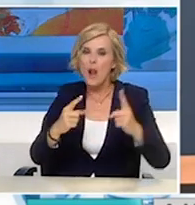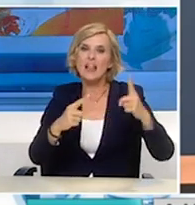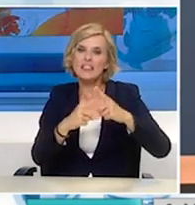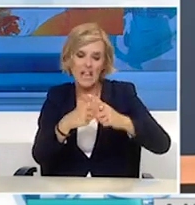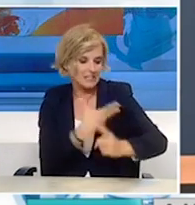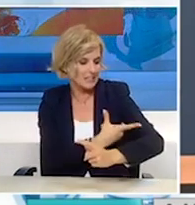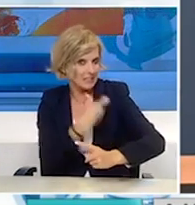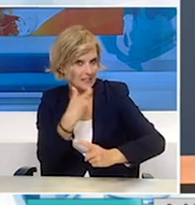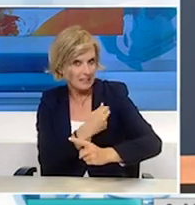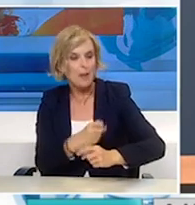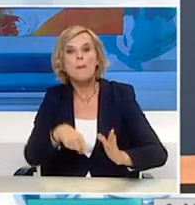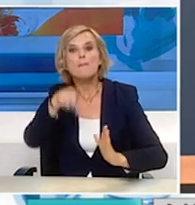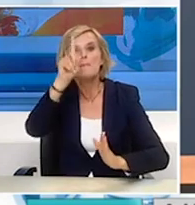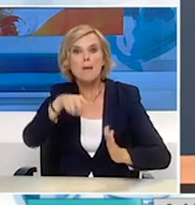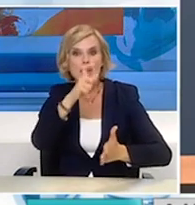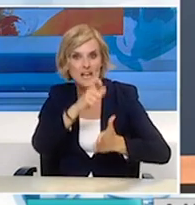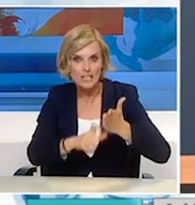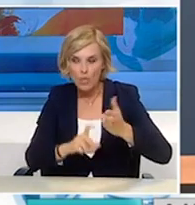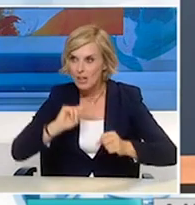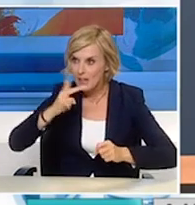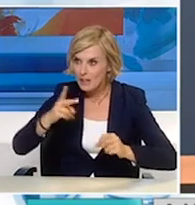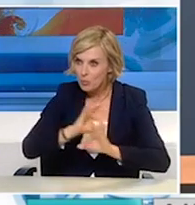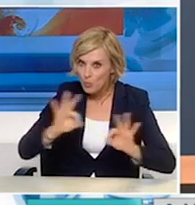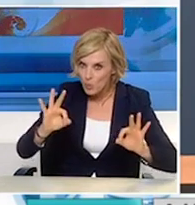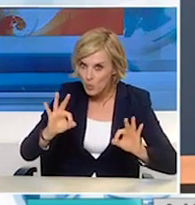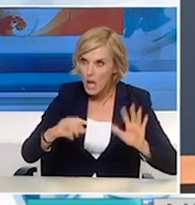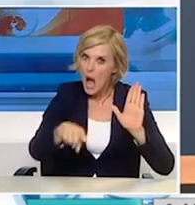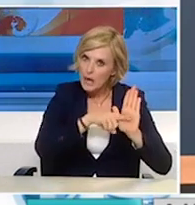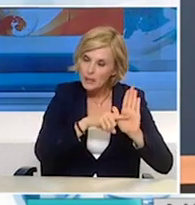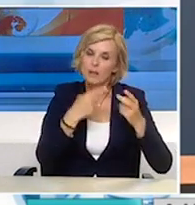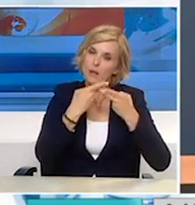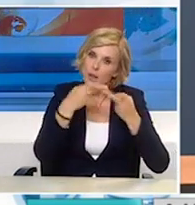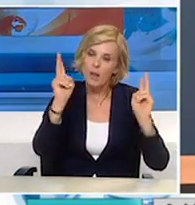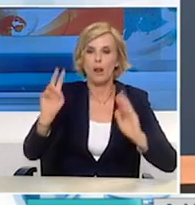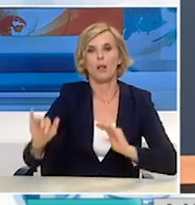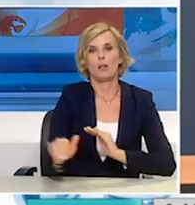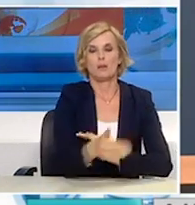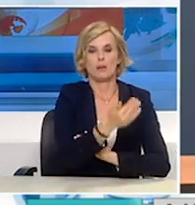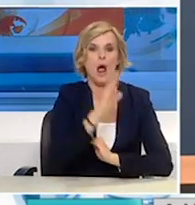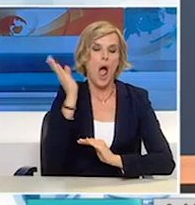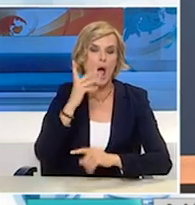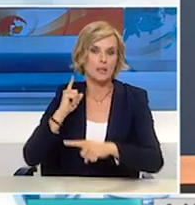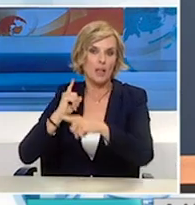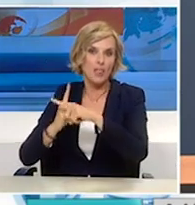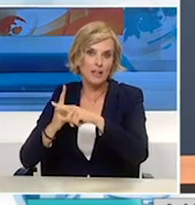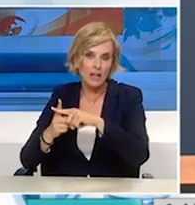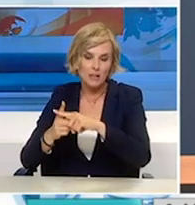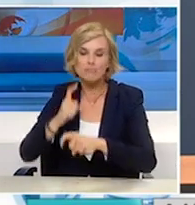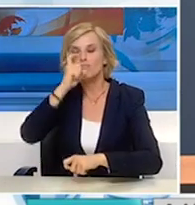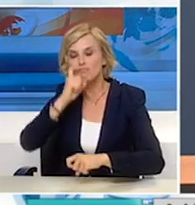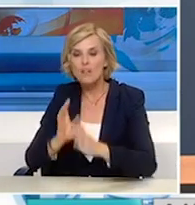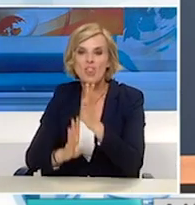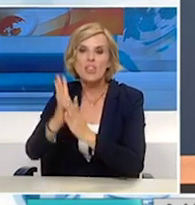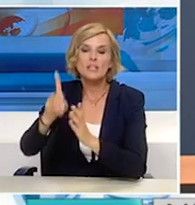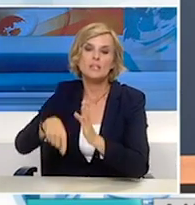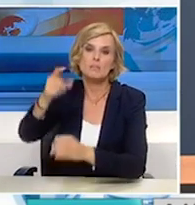ξενοδοχείο της πρωτεύουσας, μέχρι να τους ανακοινωθεί το αποτέλεσμα του τεστ. Σε περίπτωση που το τεστ είναι θετικό, η 14ήμερη καραντίνα